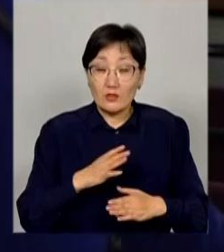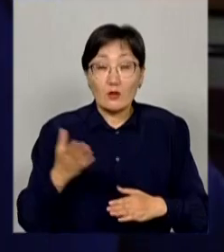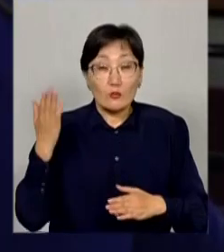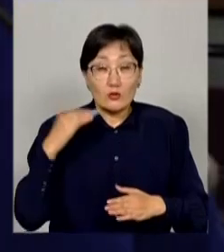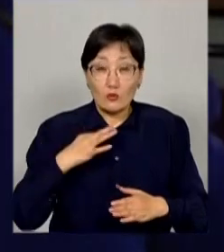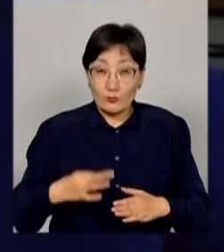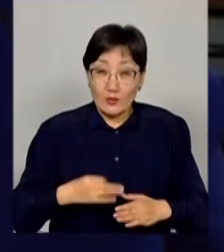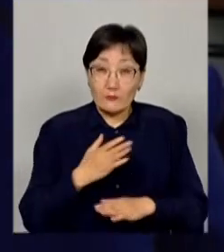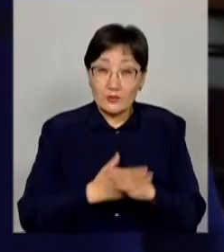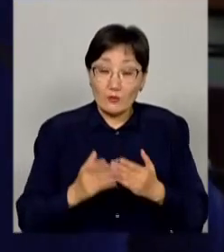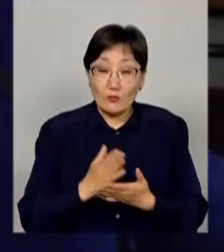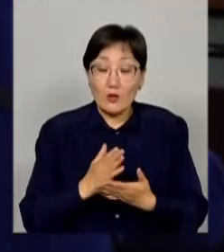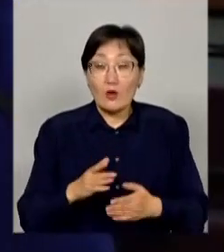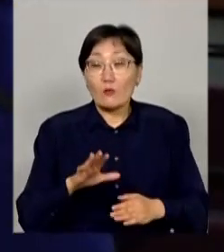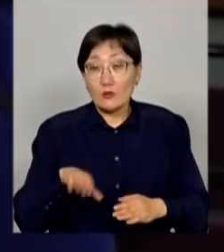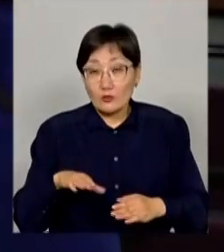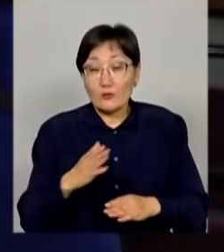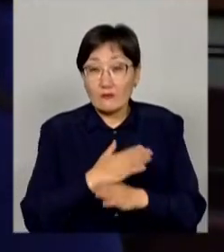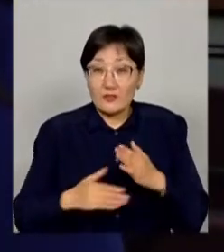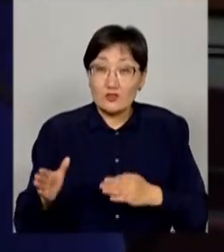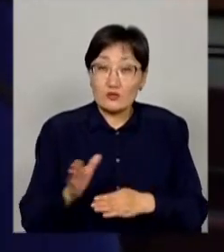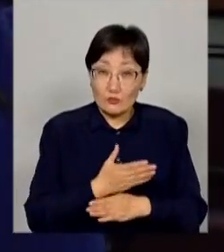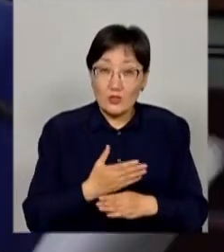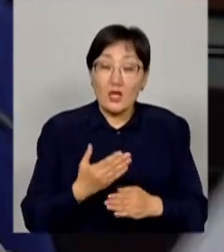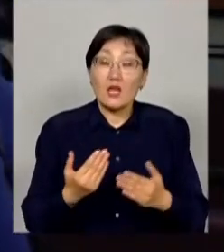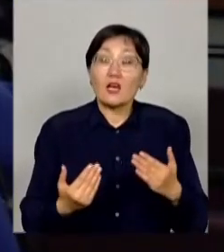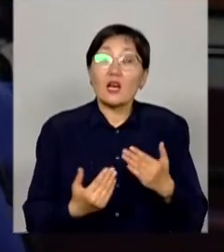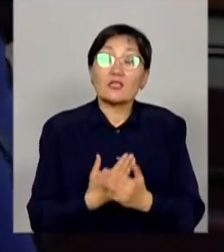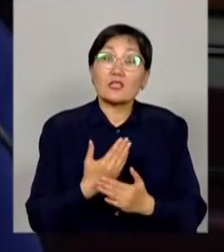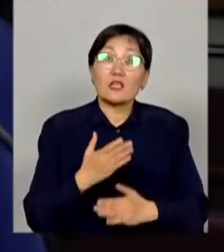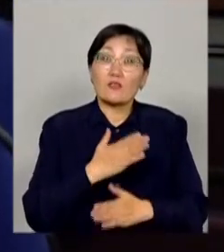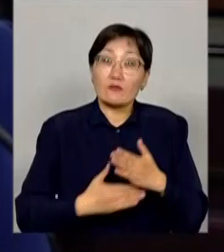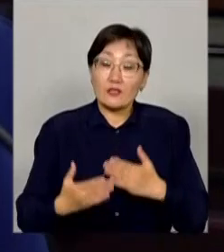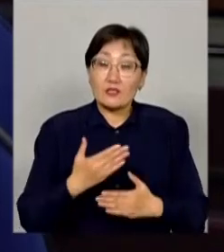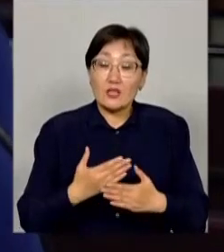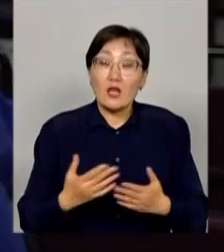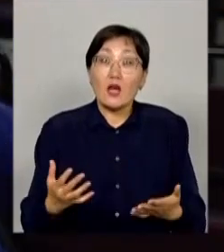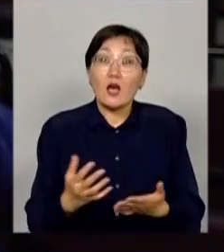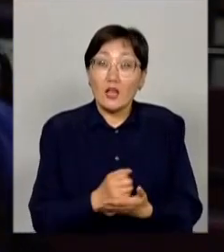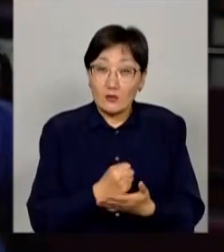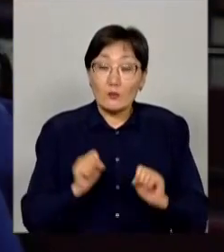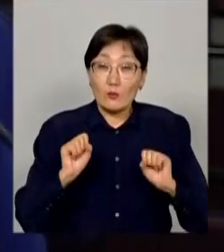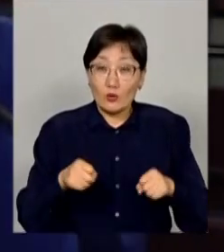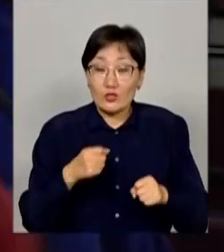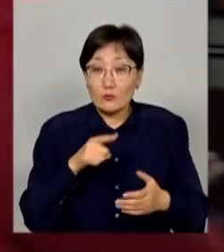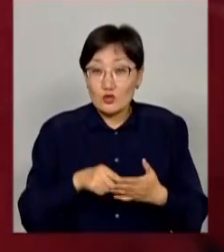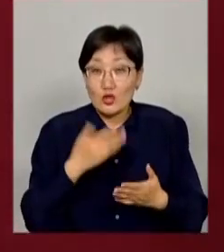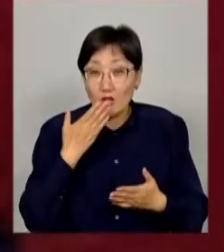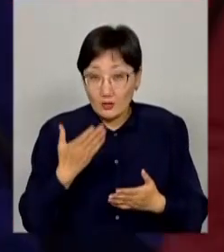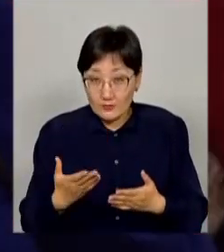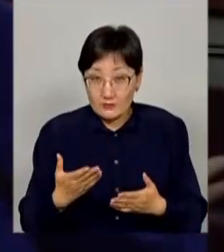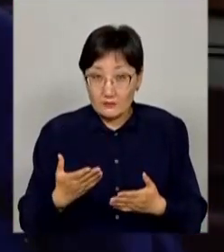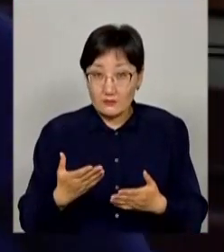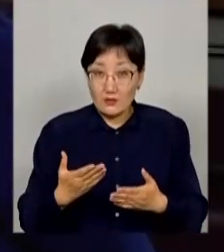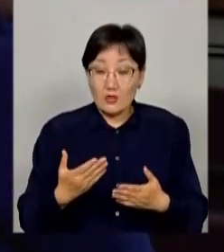баяғыда. Сосын инвалидті шығарып тастады. Соны қайтадан орнына қайтадан инвалид салуға бола ма деп сұраққа